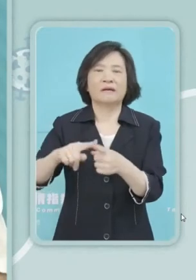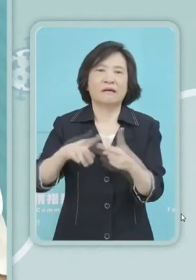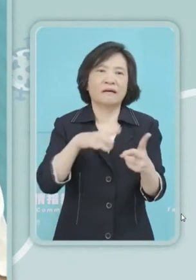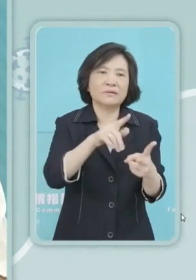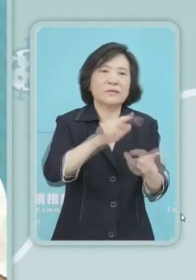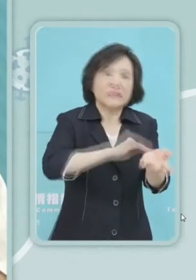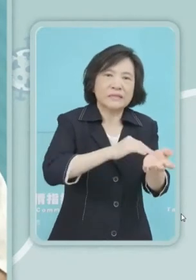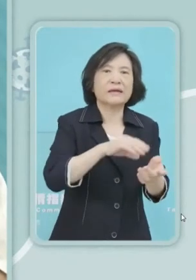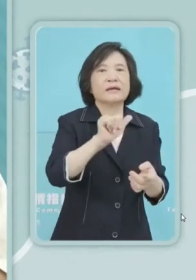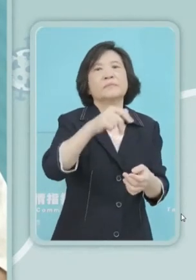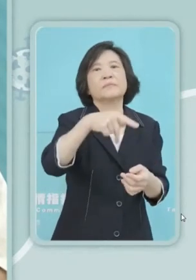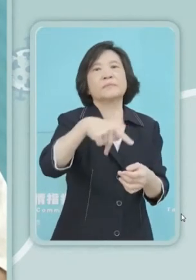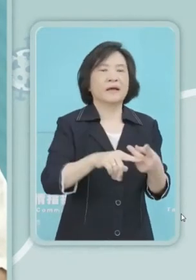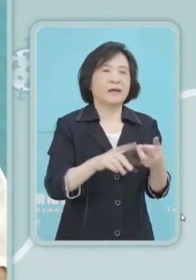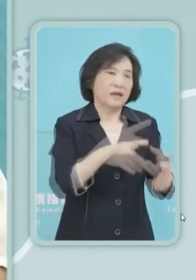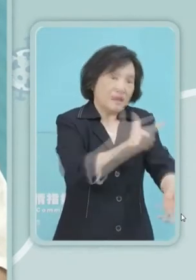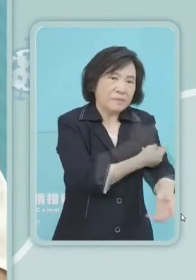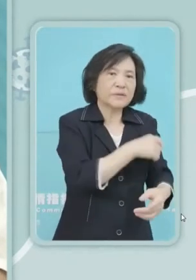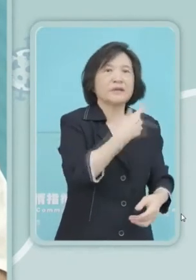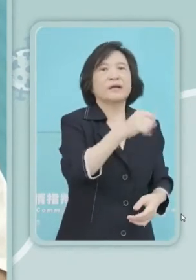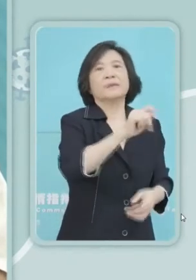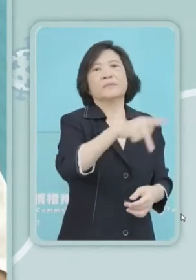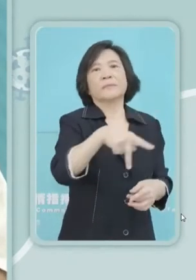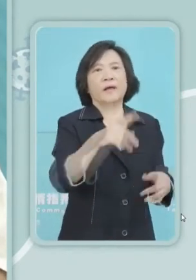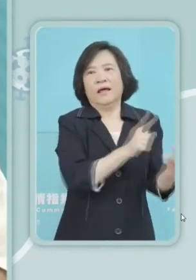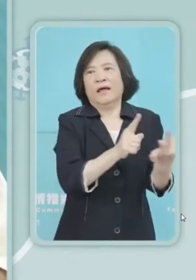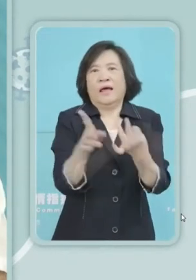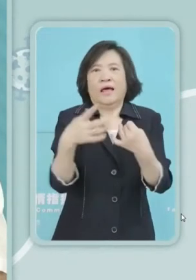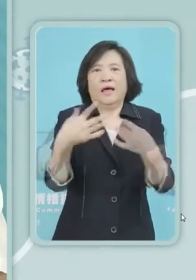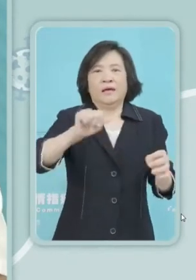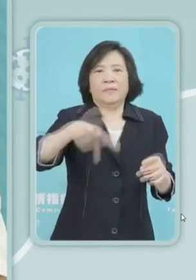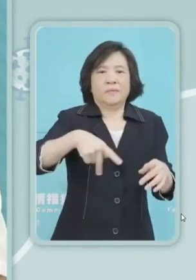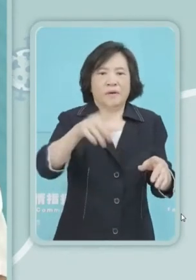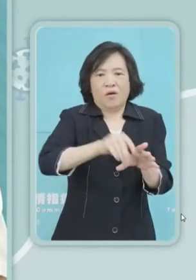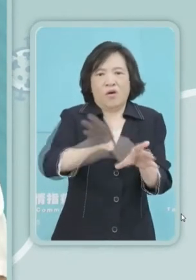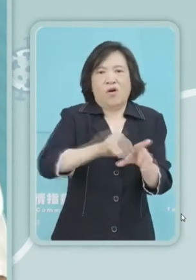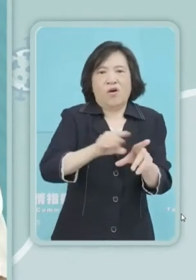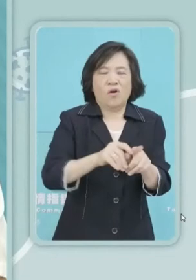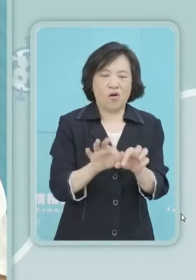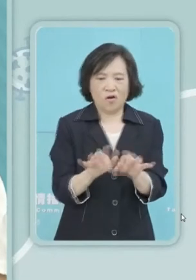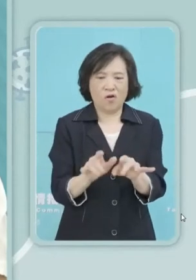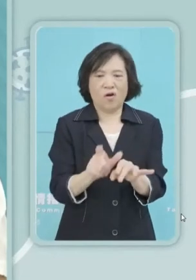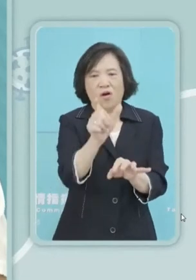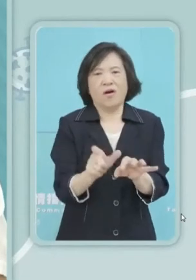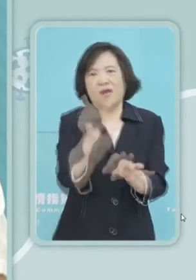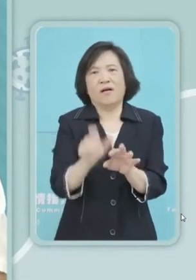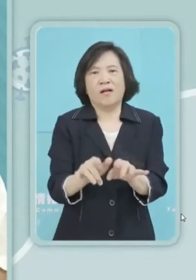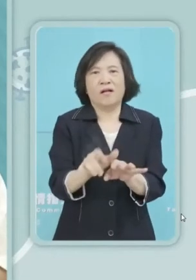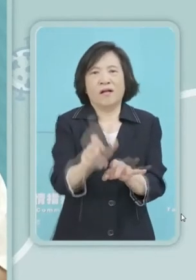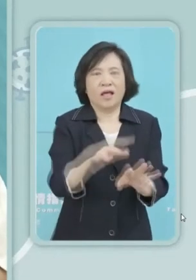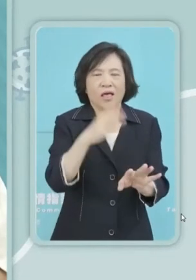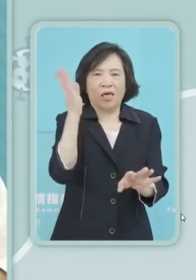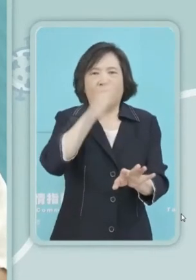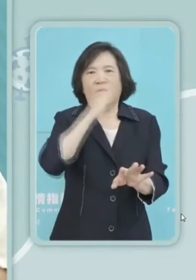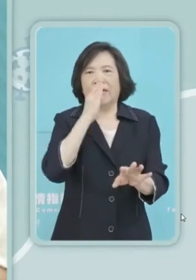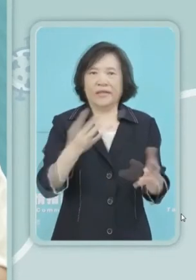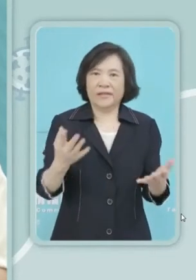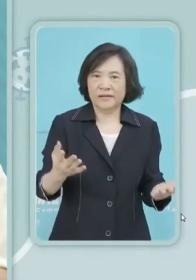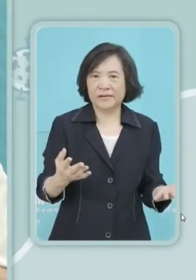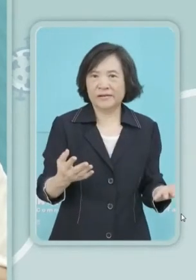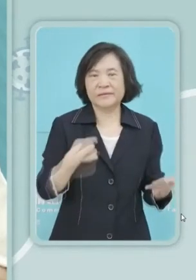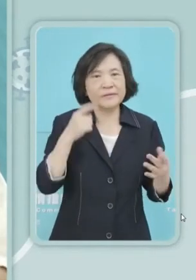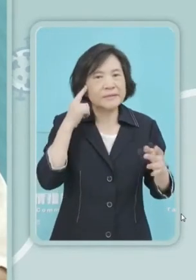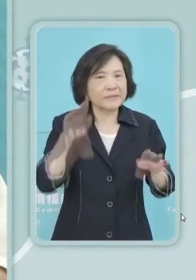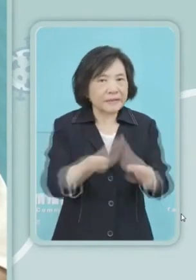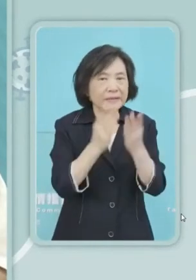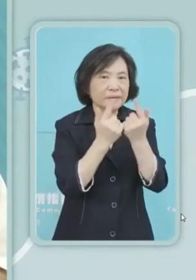哈，而且打疫苗又下载一个 APP。那每次下载下来要填资料，填一大堆再去认证，这太麻烦了。